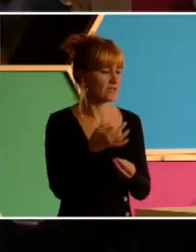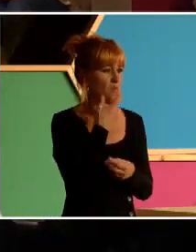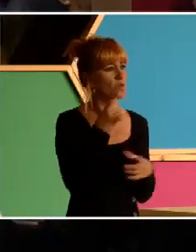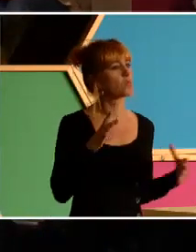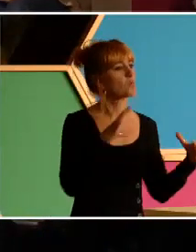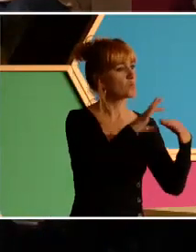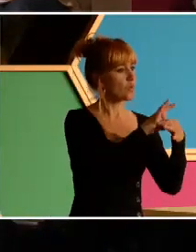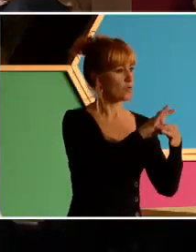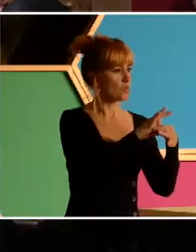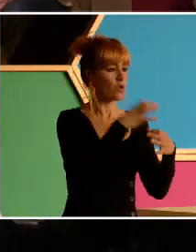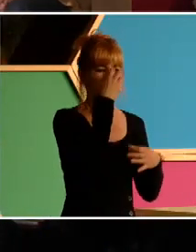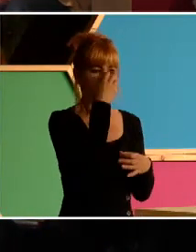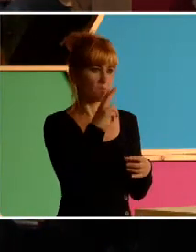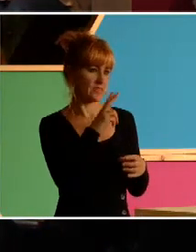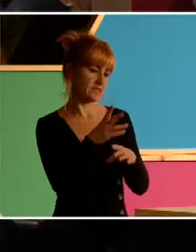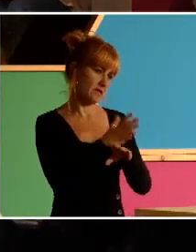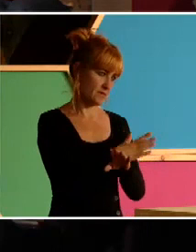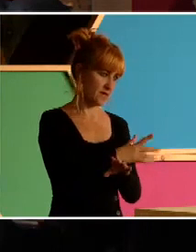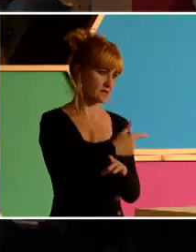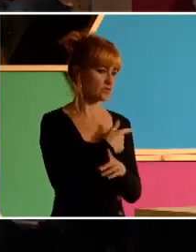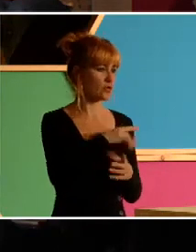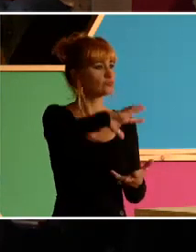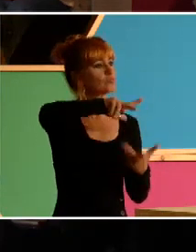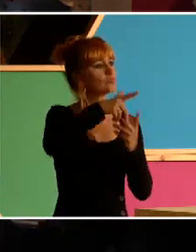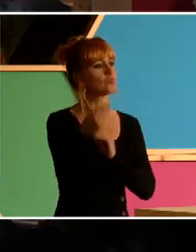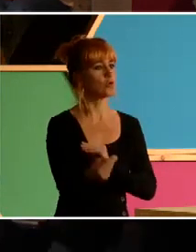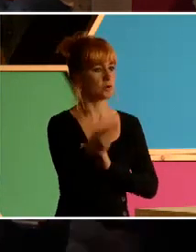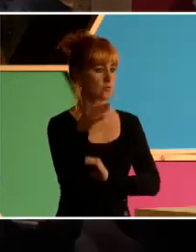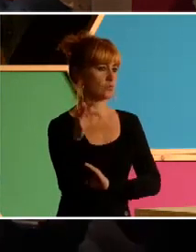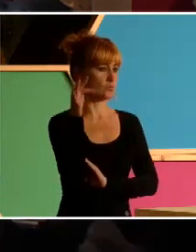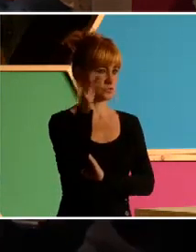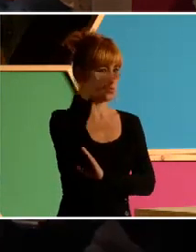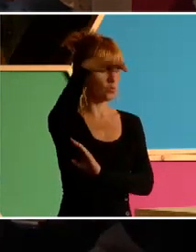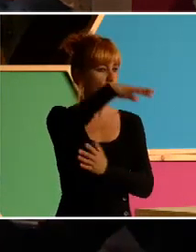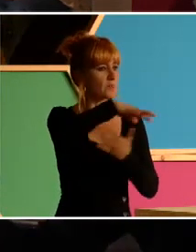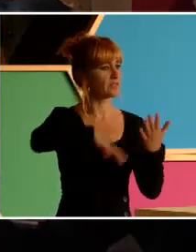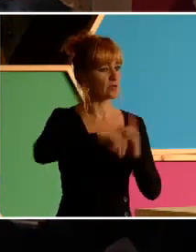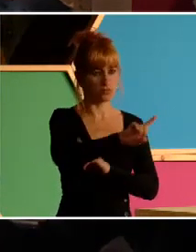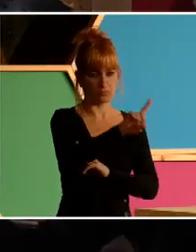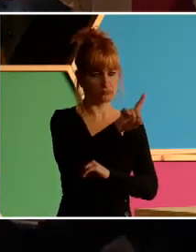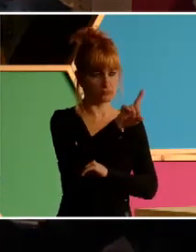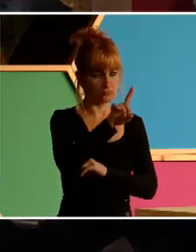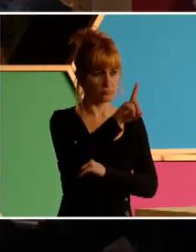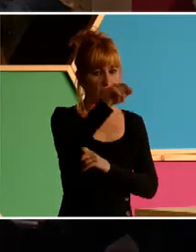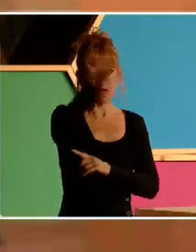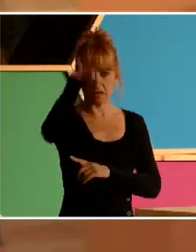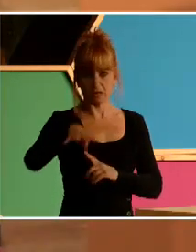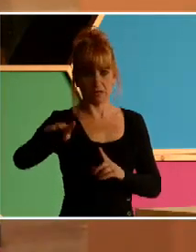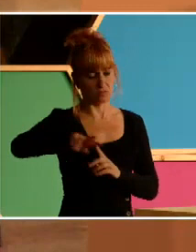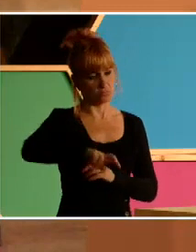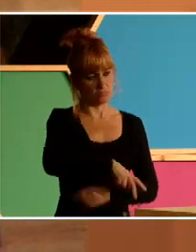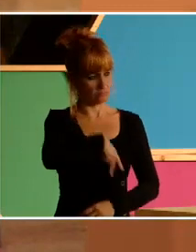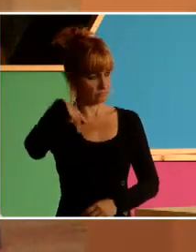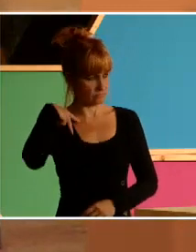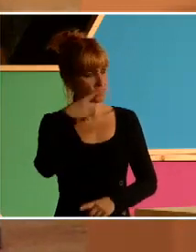amb el que deia el Jaume, no? Jo crec que és una molt bona notícia, no només per Barcelona, sinó per Catalunya, i